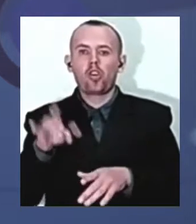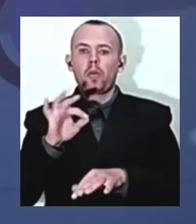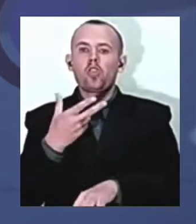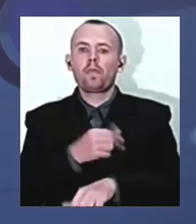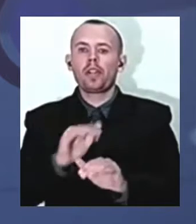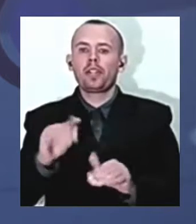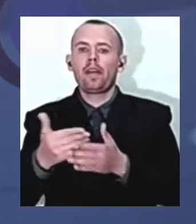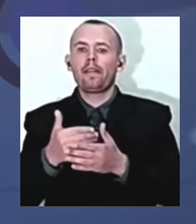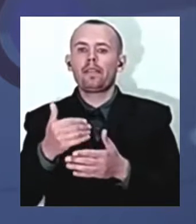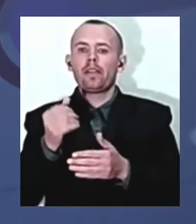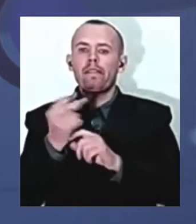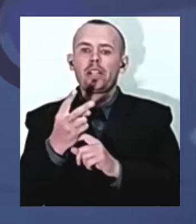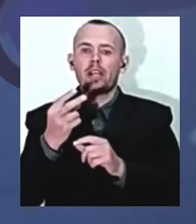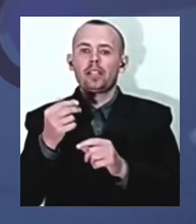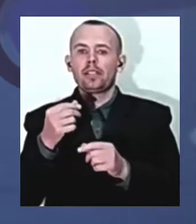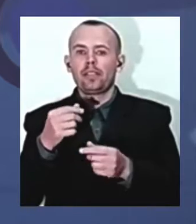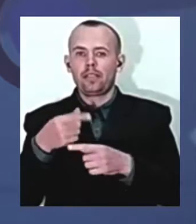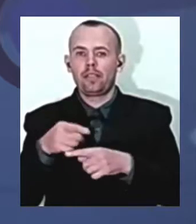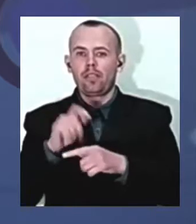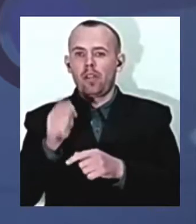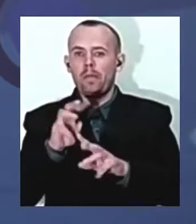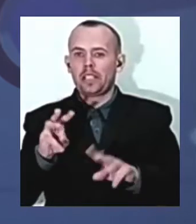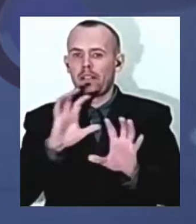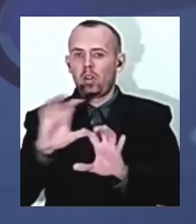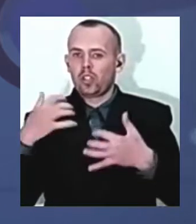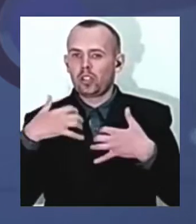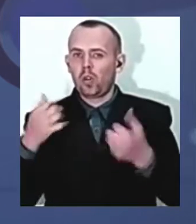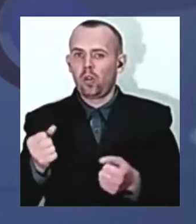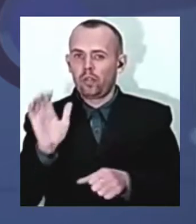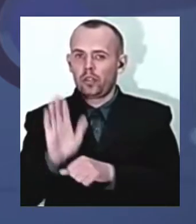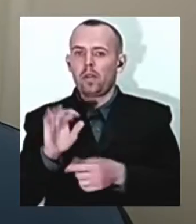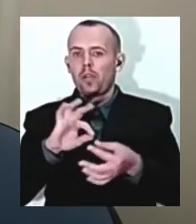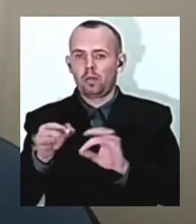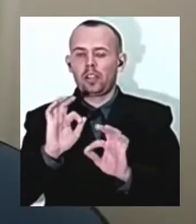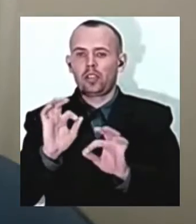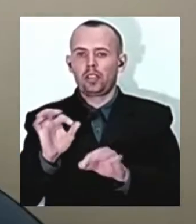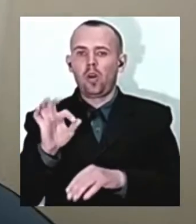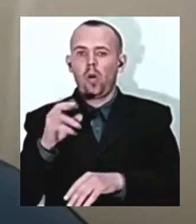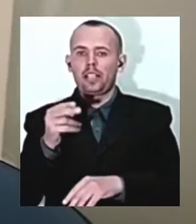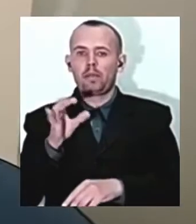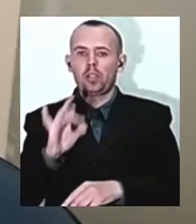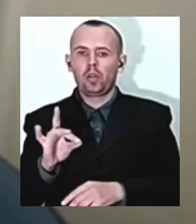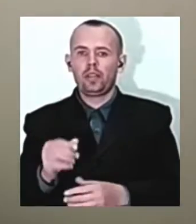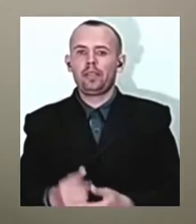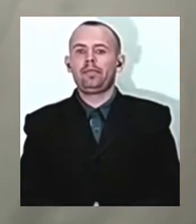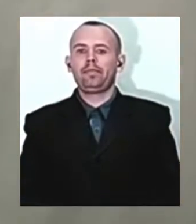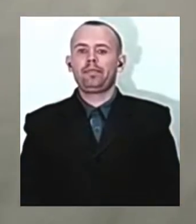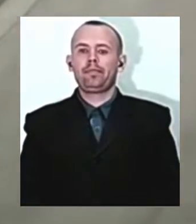12 років прийняло Міністерство охорони здоров'я України. Подробиці розкаже Ольга Циктор.